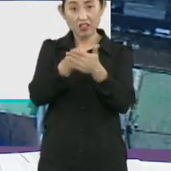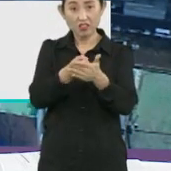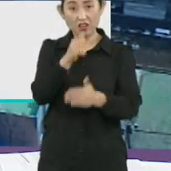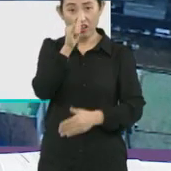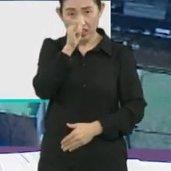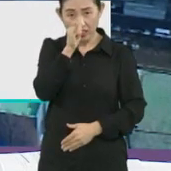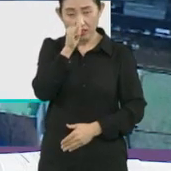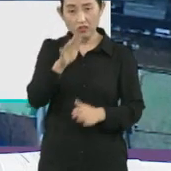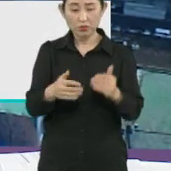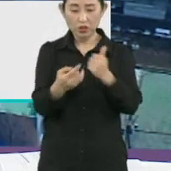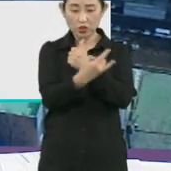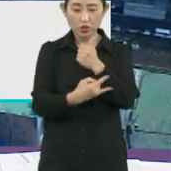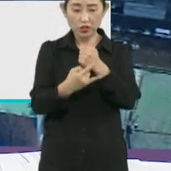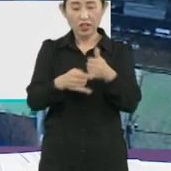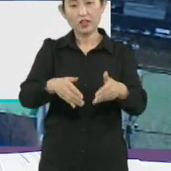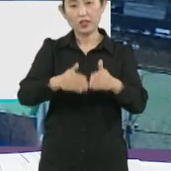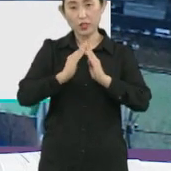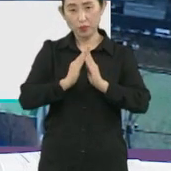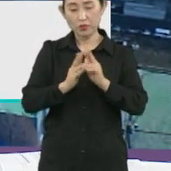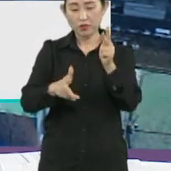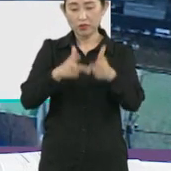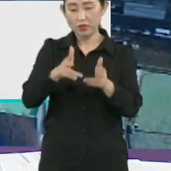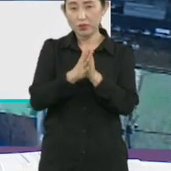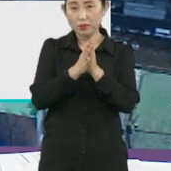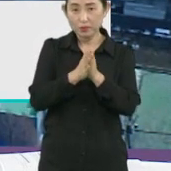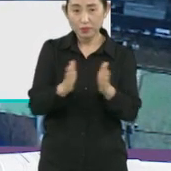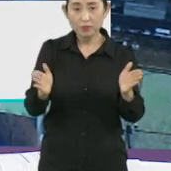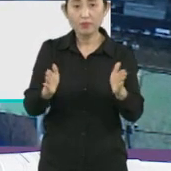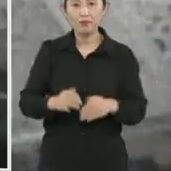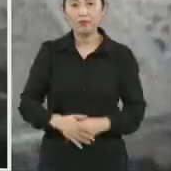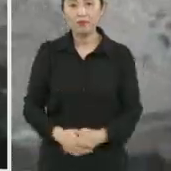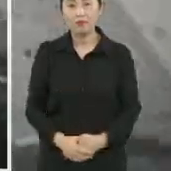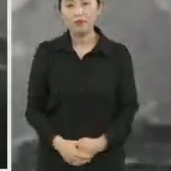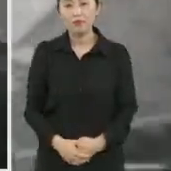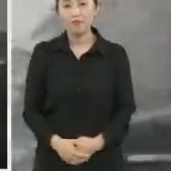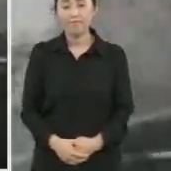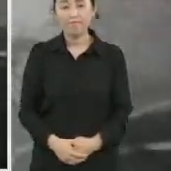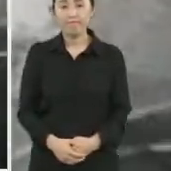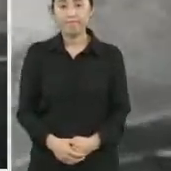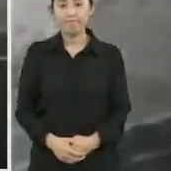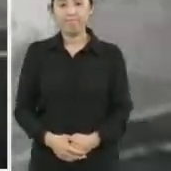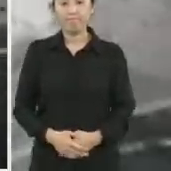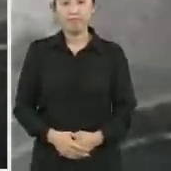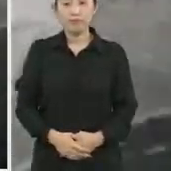출범하면서 사업이 본격 시작됐습니다. 장석영 기자입니다.